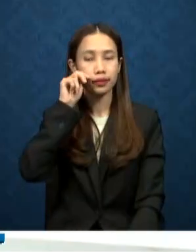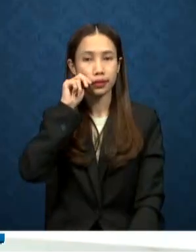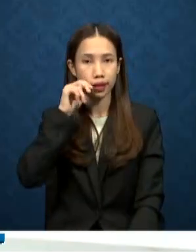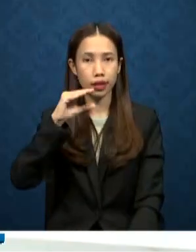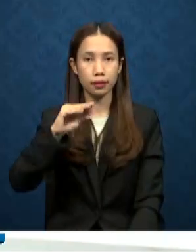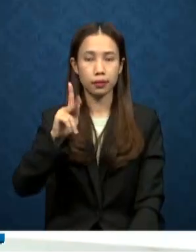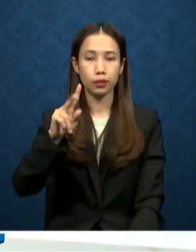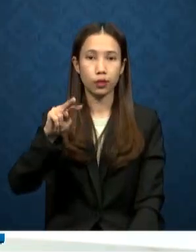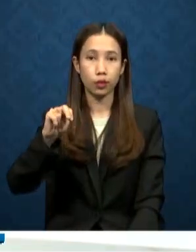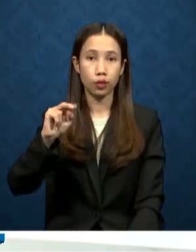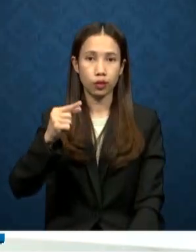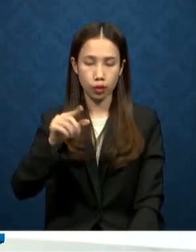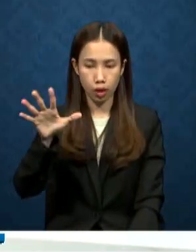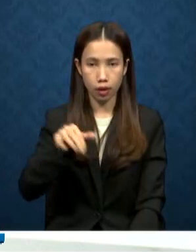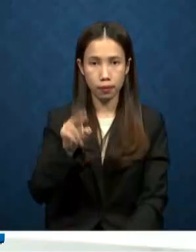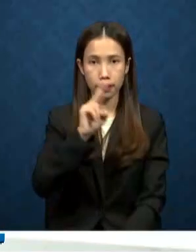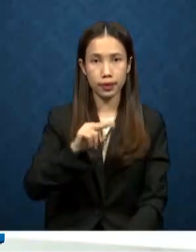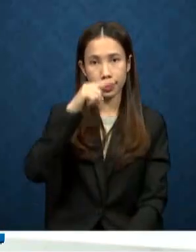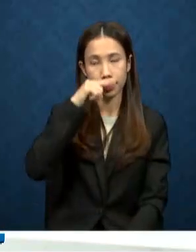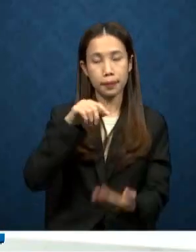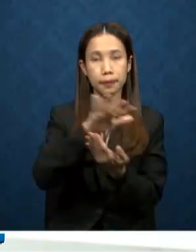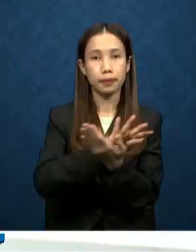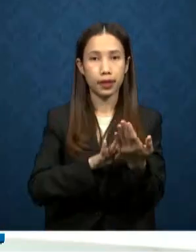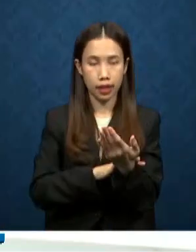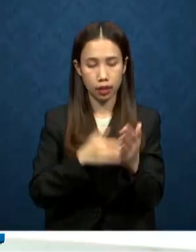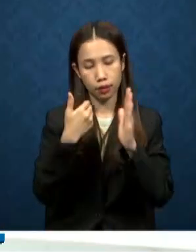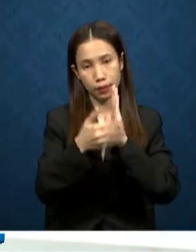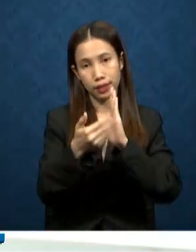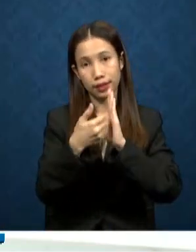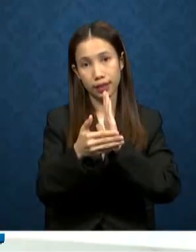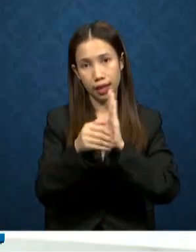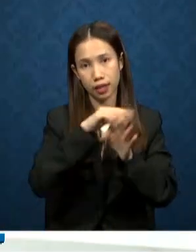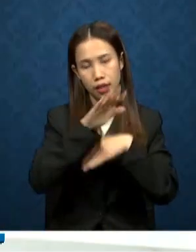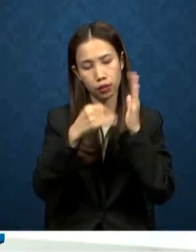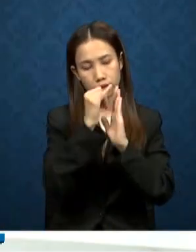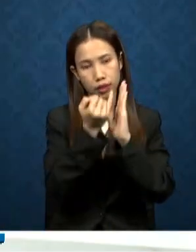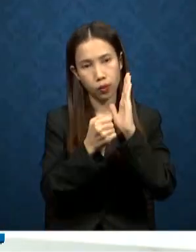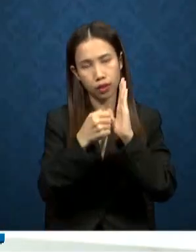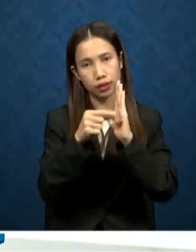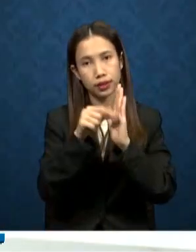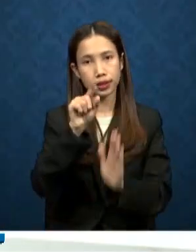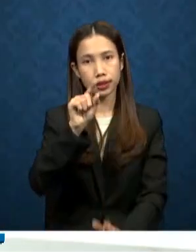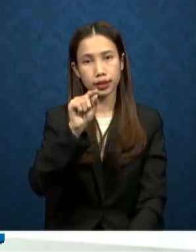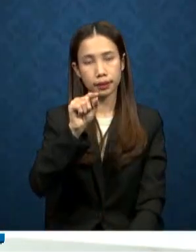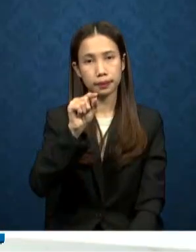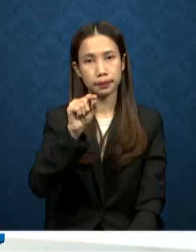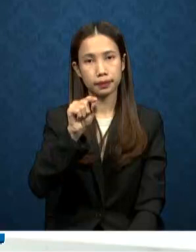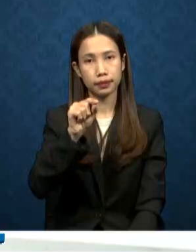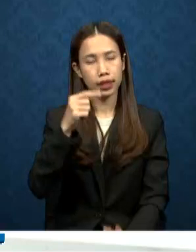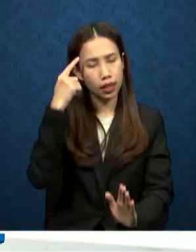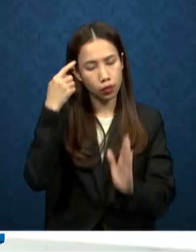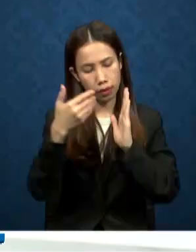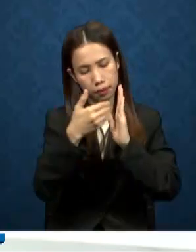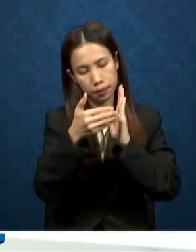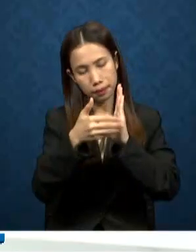ในประเทศนะครับใช้ในพื้นที่ภาคอีสานเกือบ20จังหวัดเกือบเท่าเกือบทั้งภาคนะ